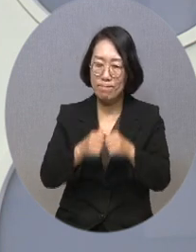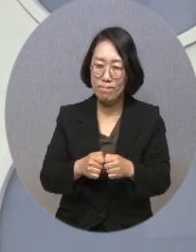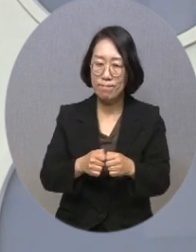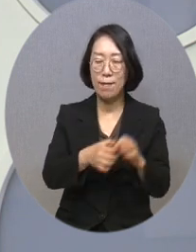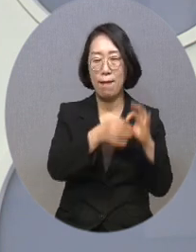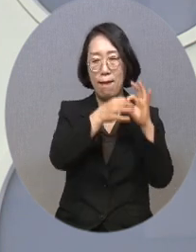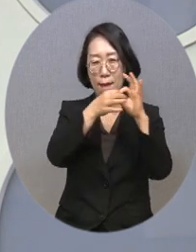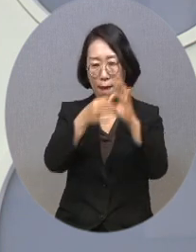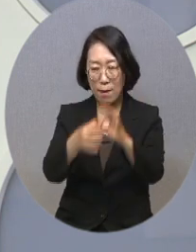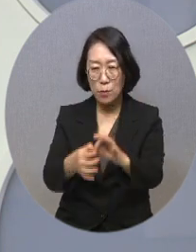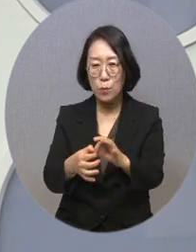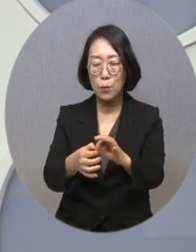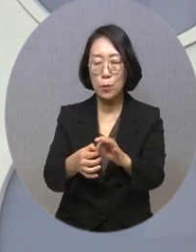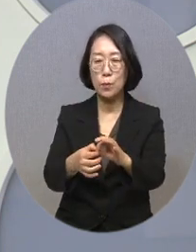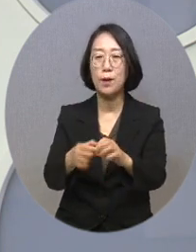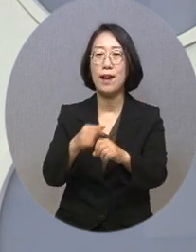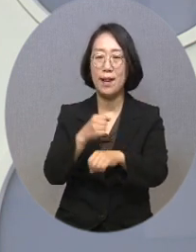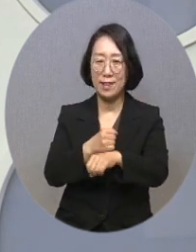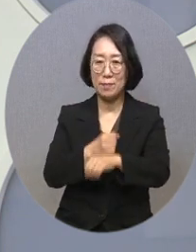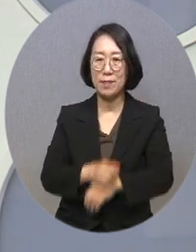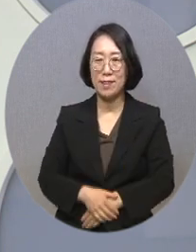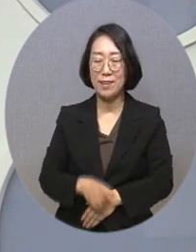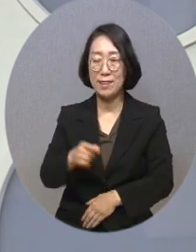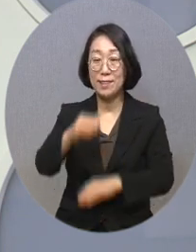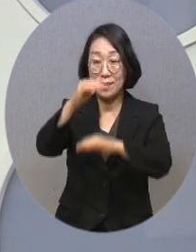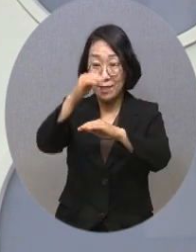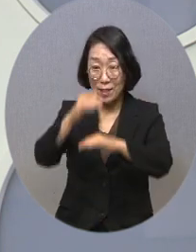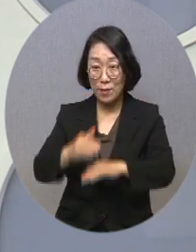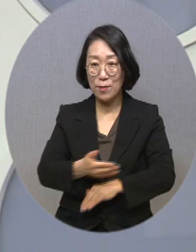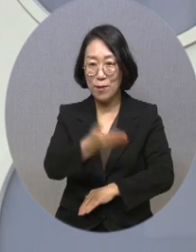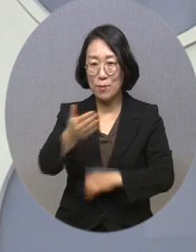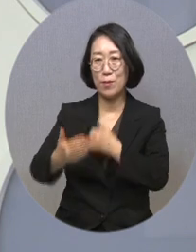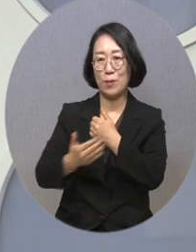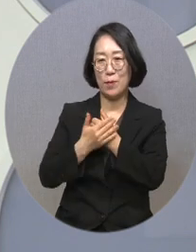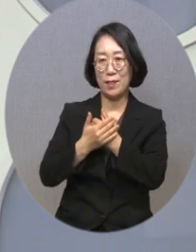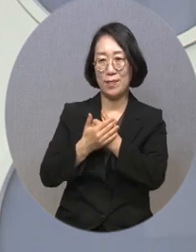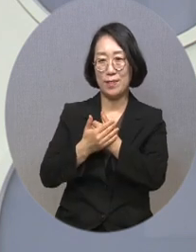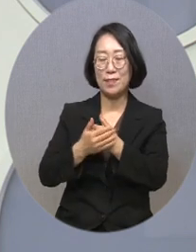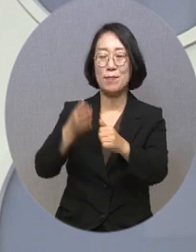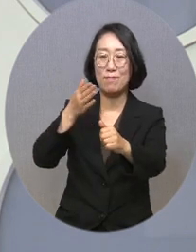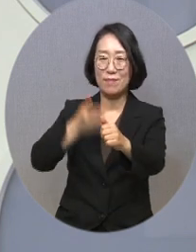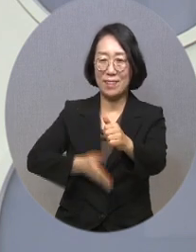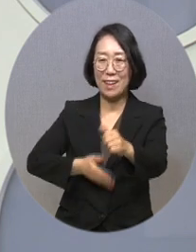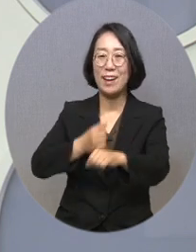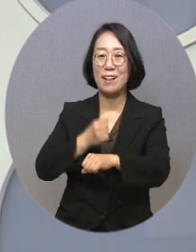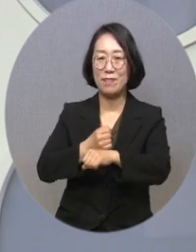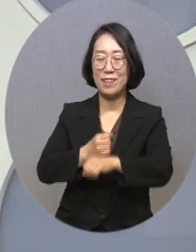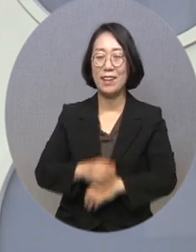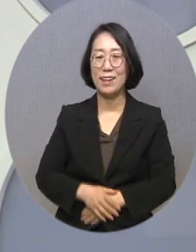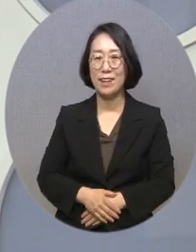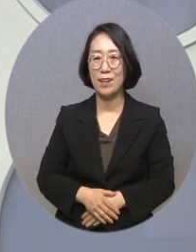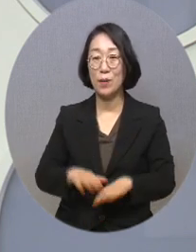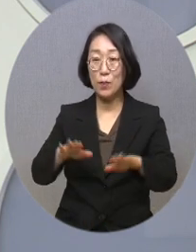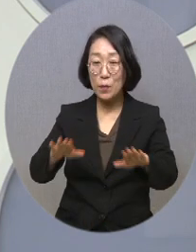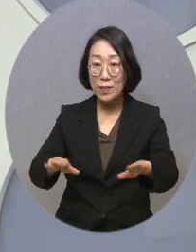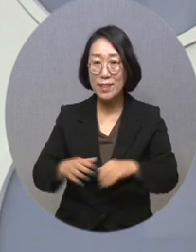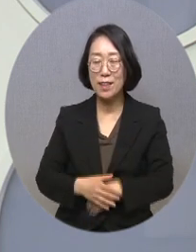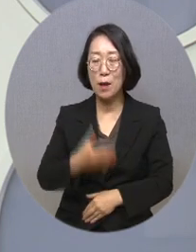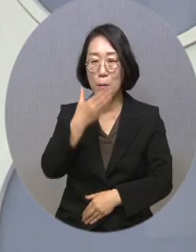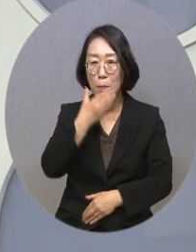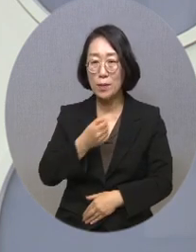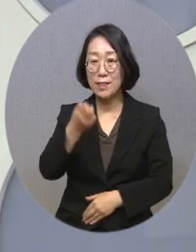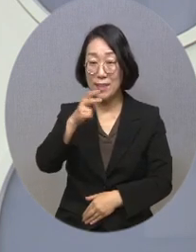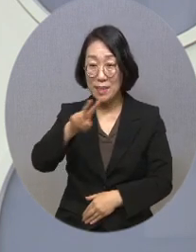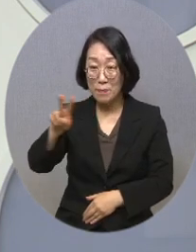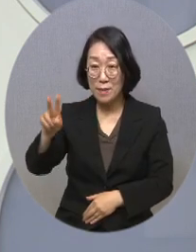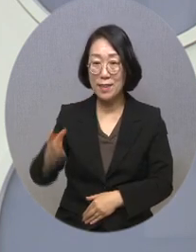끊임없이 이렇게 지속해 나갈 테니까 그 부분도 도와주시기를 당부를 드립니다. 오늘 이